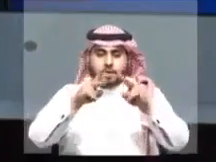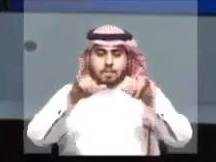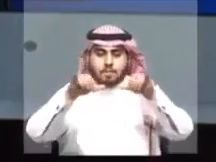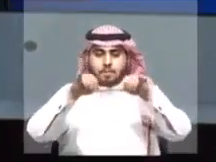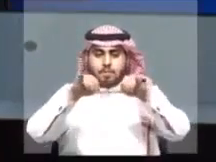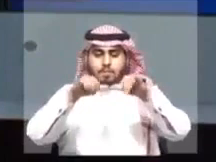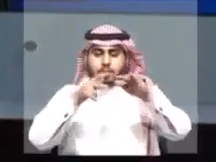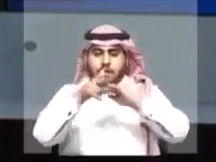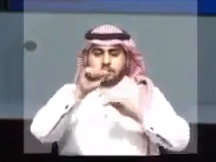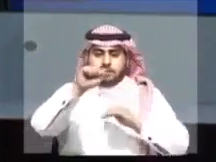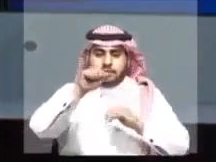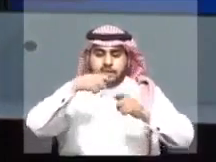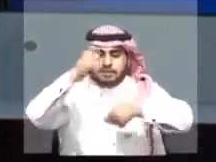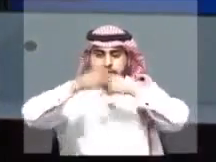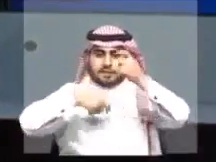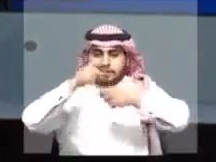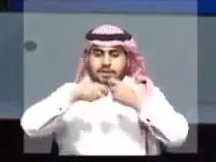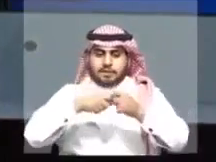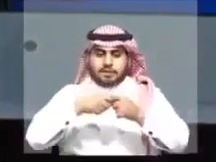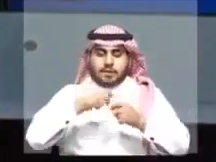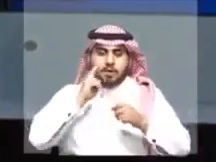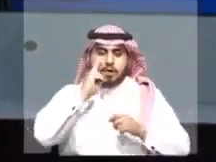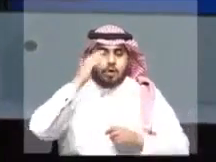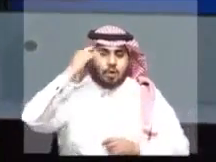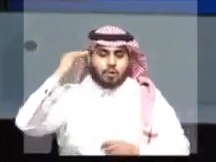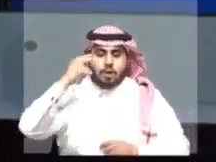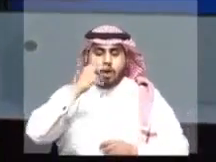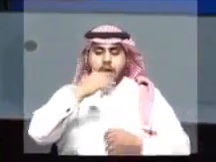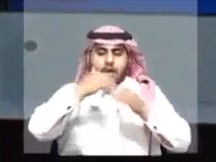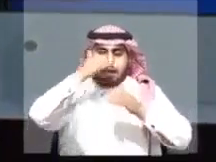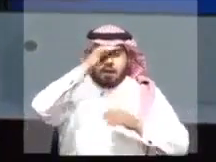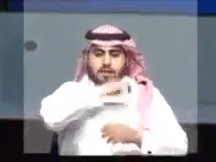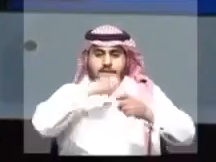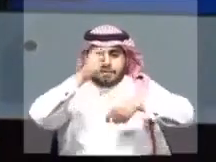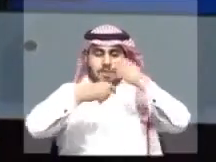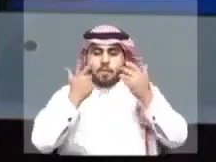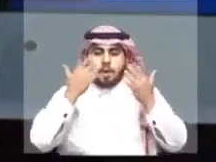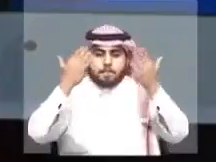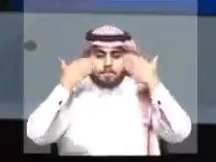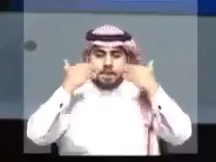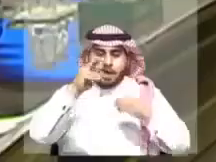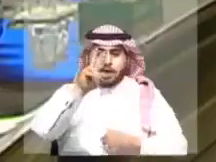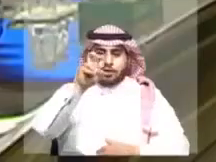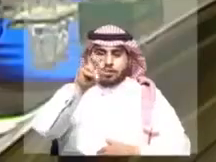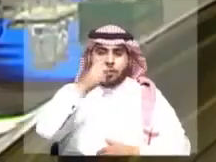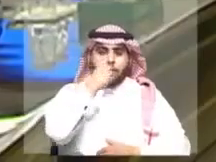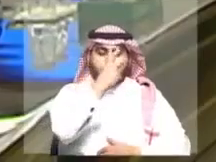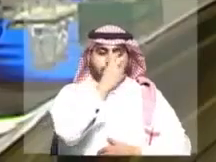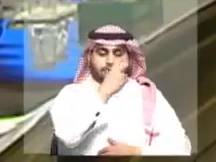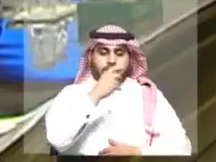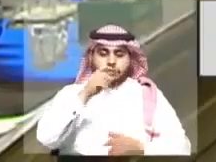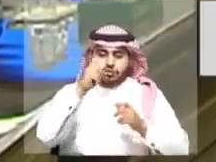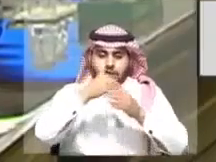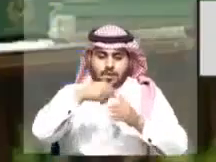منتدى منطقة مكة المكرمة الاقتصادي بعنوان من الرؤية للإنجاز استثمر في مكة خلال يومي 20 و21 من